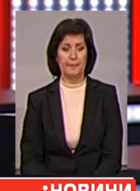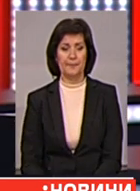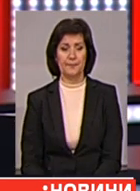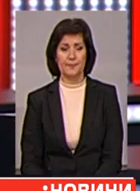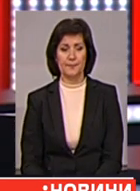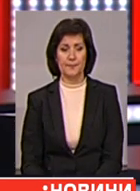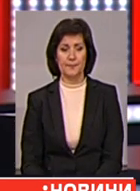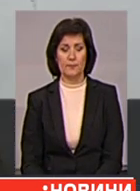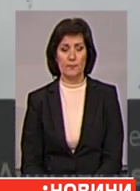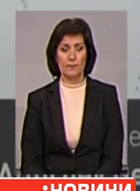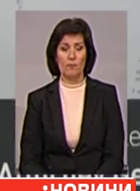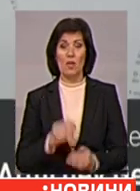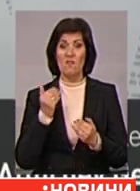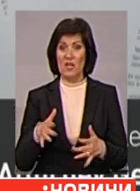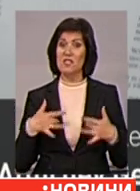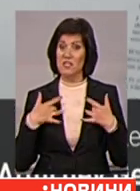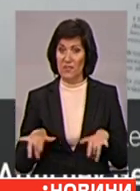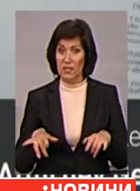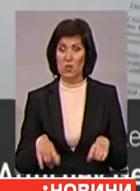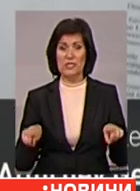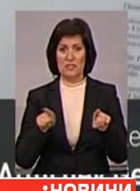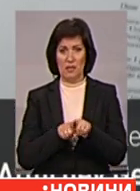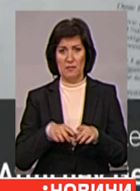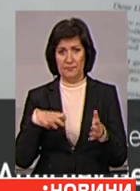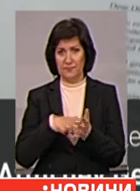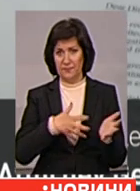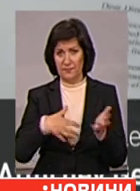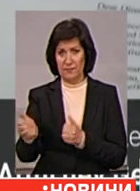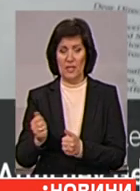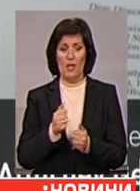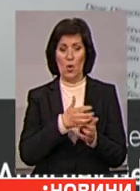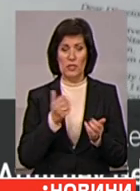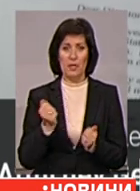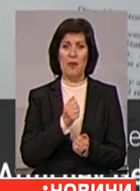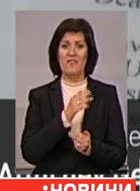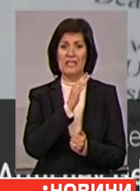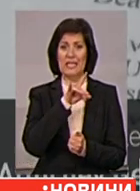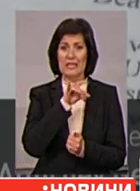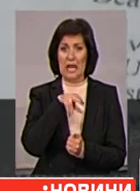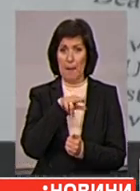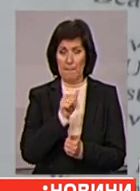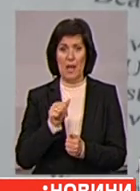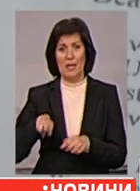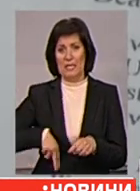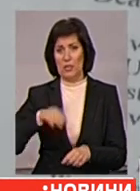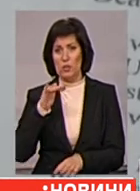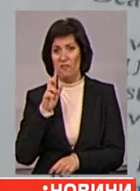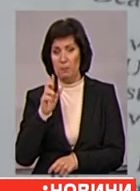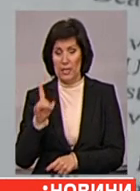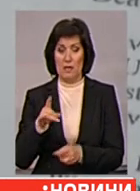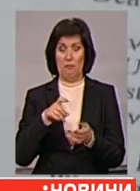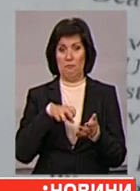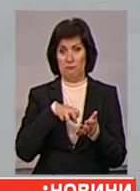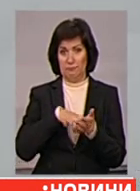більше. Вас звільнено. Лист із таким змістом отримав від Дональда Трампа директор ФБР Джеймс Комі. У посланні